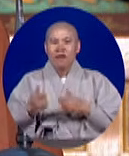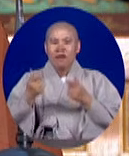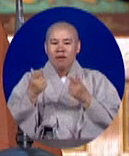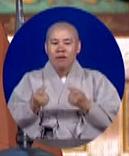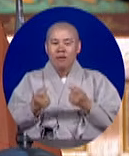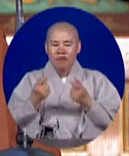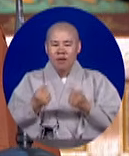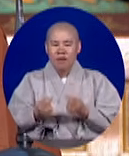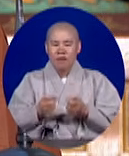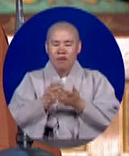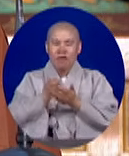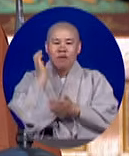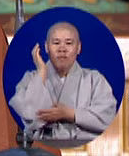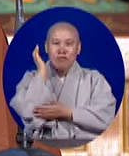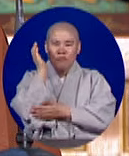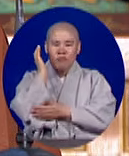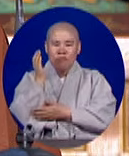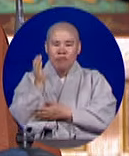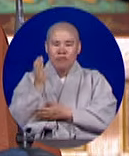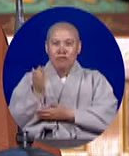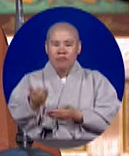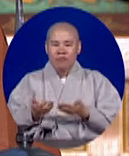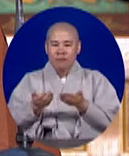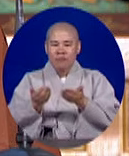이렇게 이제 법문을 해요.